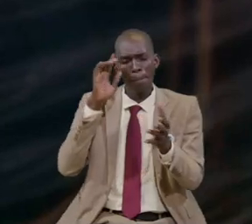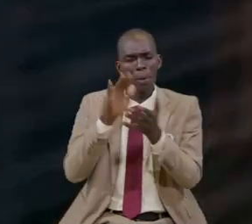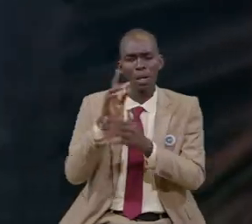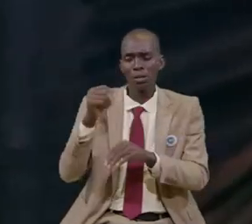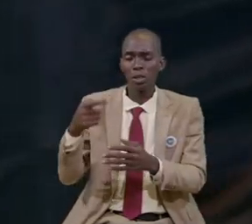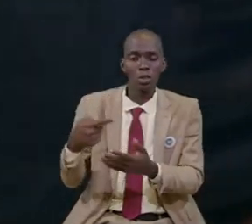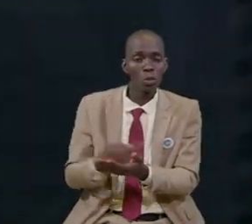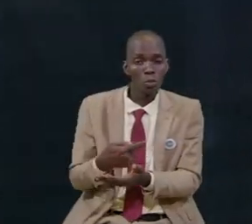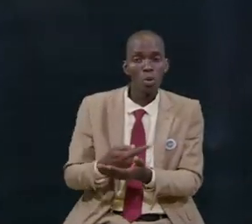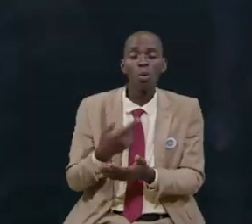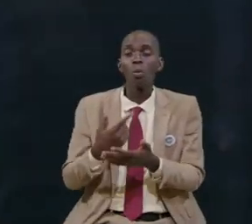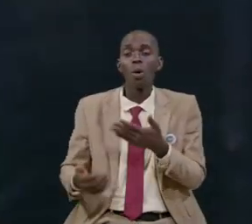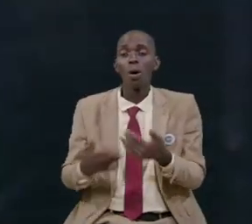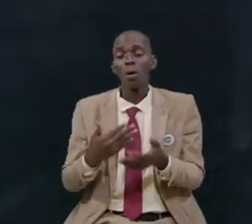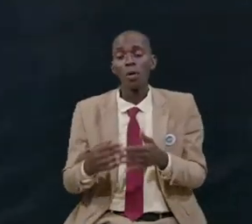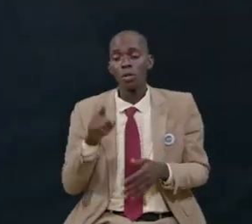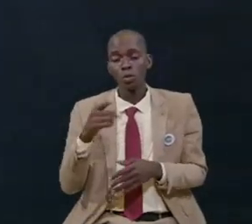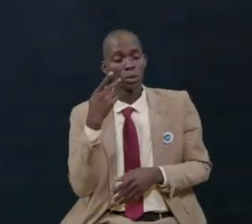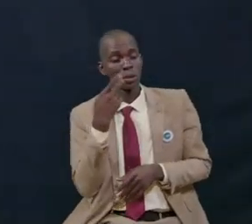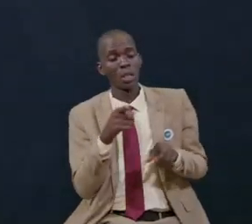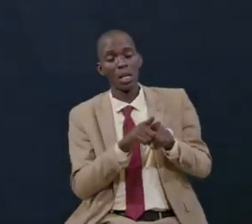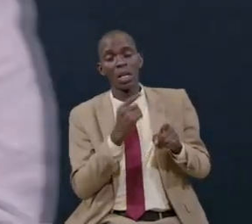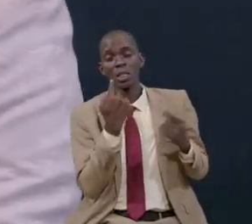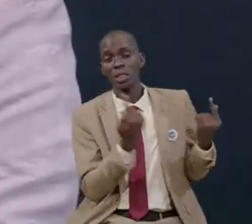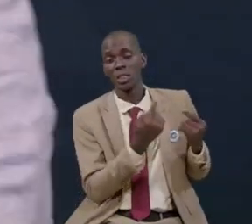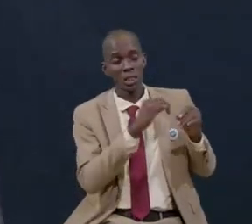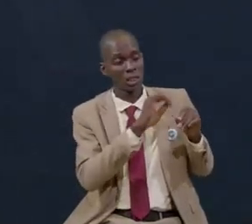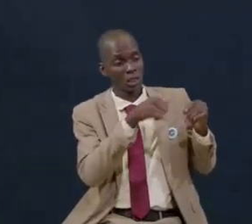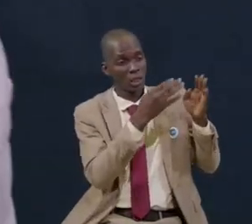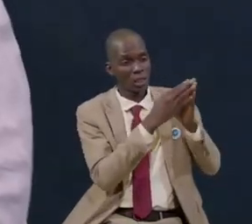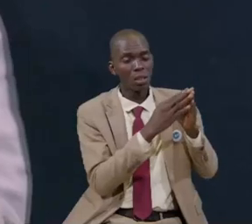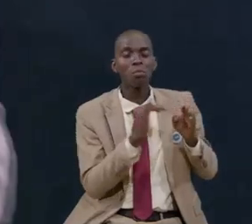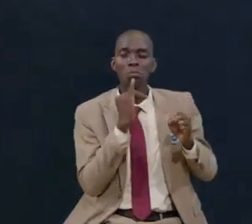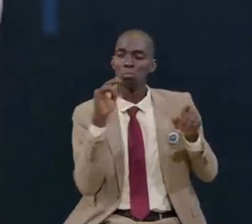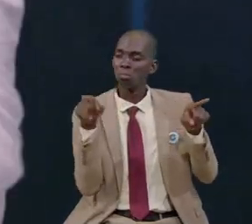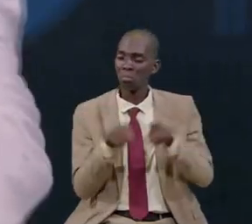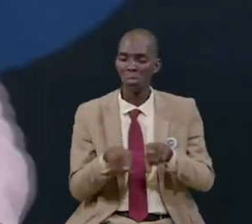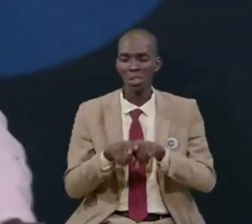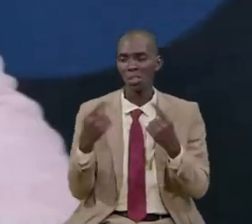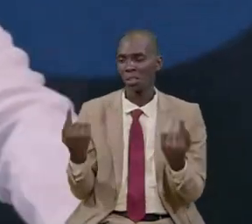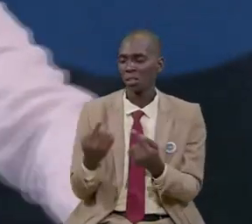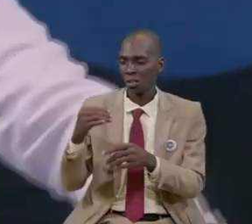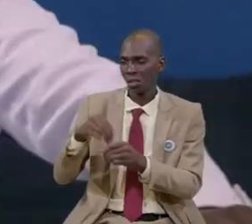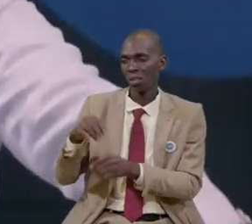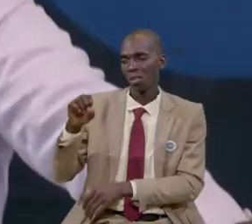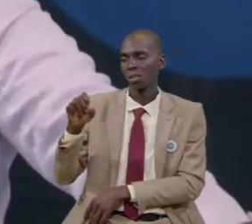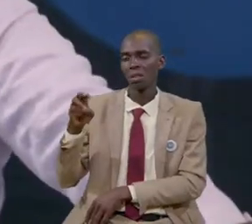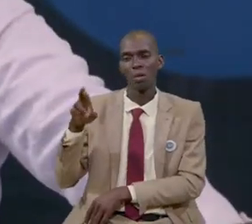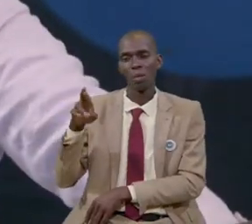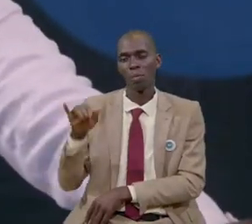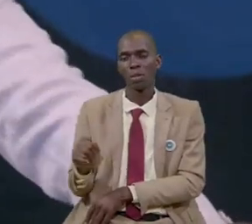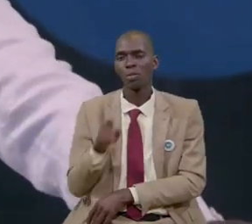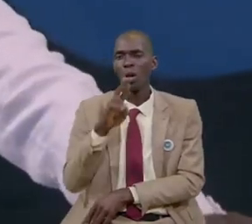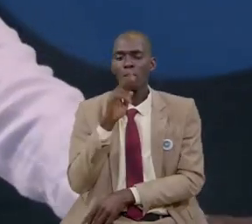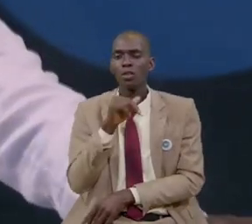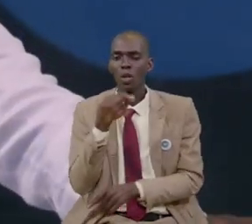ce que vous voyez à Jérusalem, vous le voyez ici à Samarie, vous n'êtes pas un caméléon, vous êtes ici et là, vous êtes